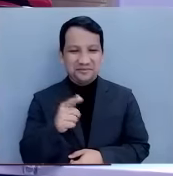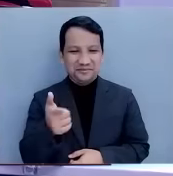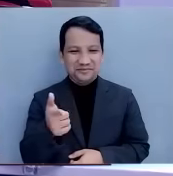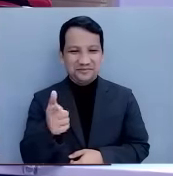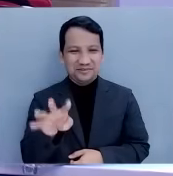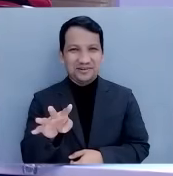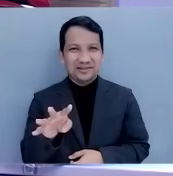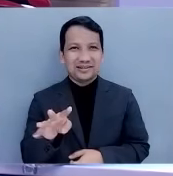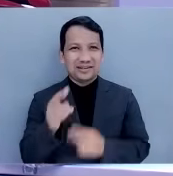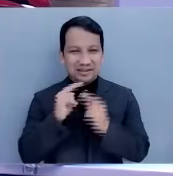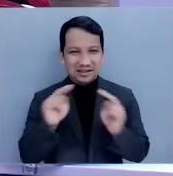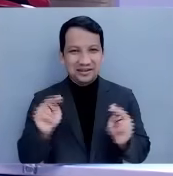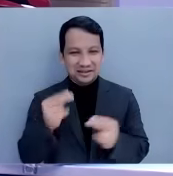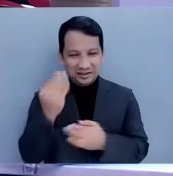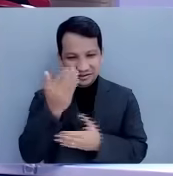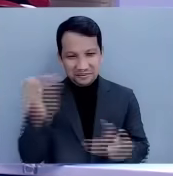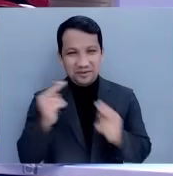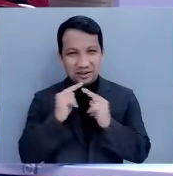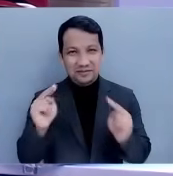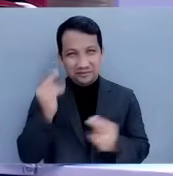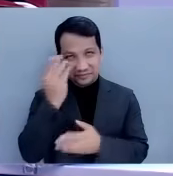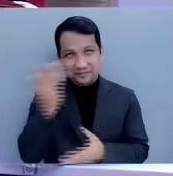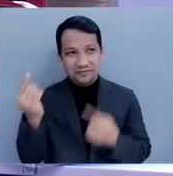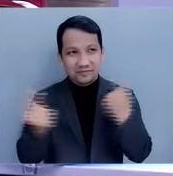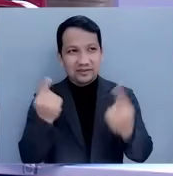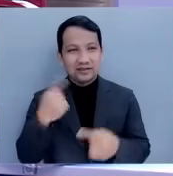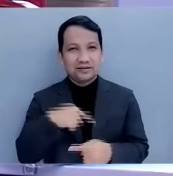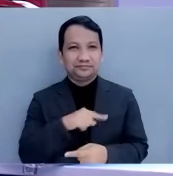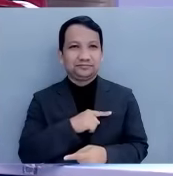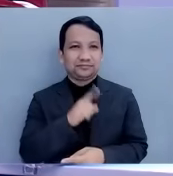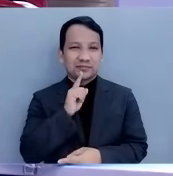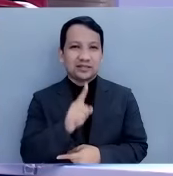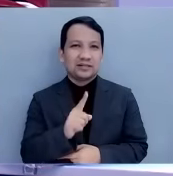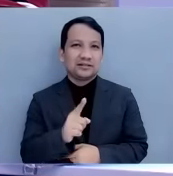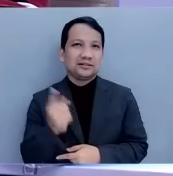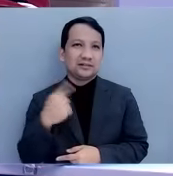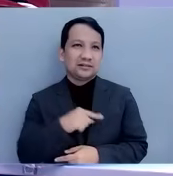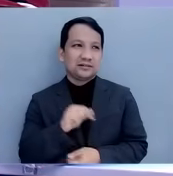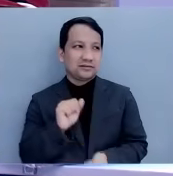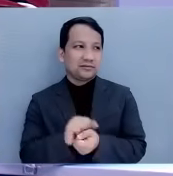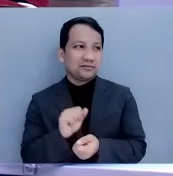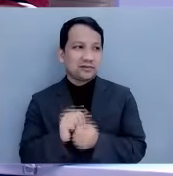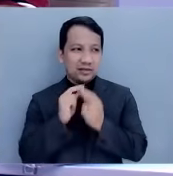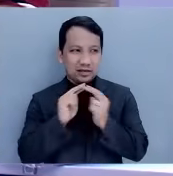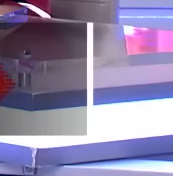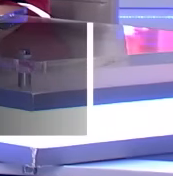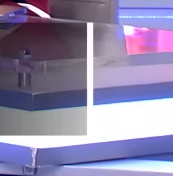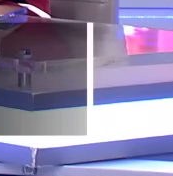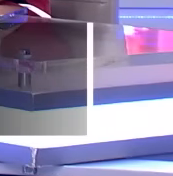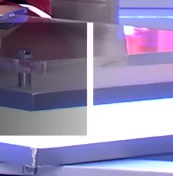himayin sa malaking headlines. Balitan at diskusyon para sa paghubog ng matalinong opinion. Kami yung kasagasang balita.